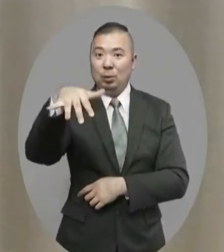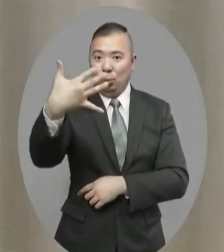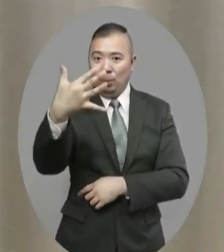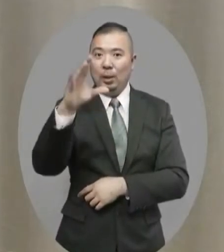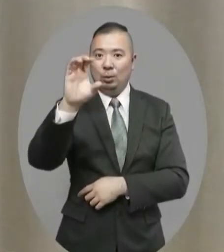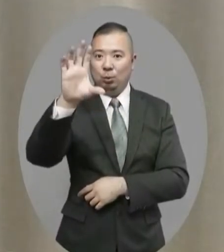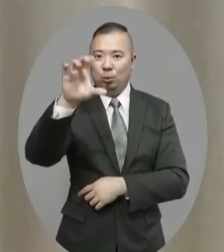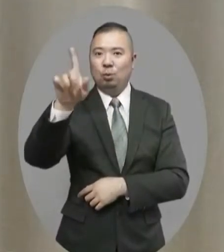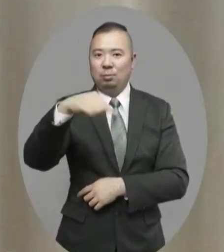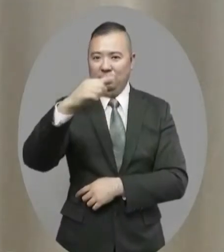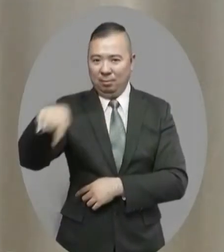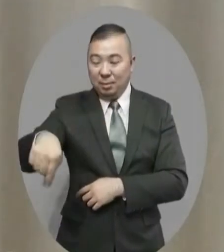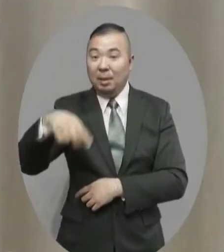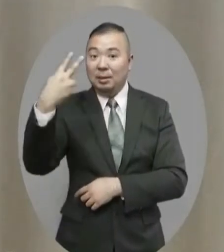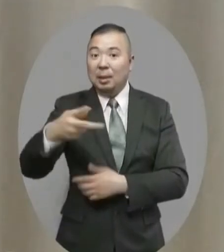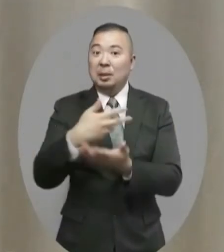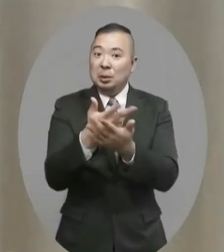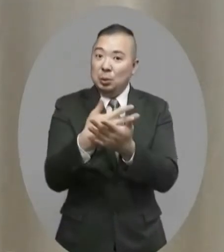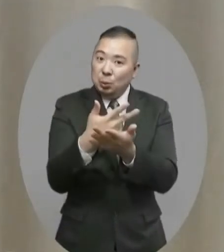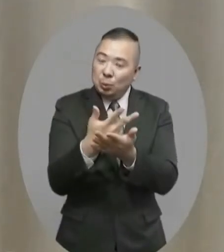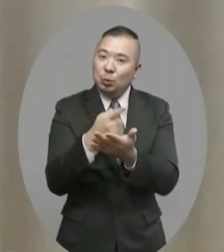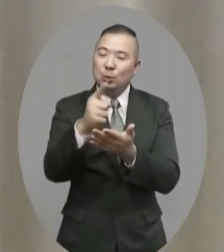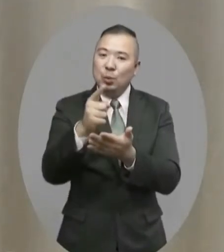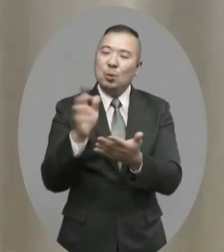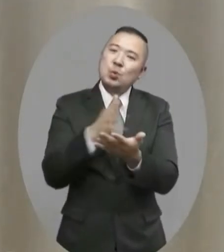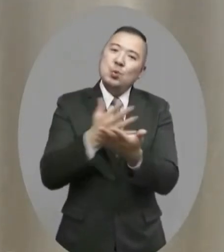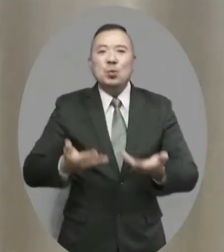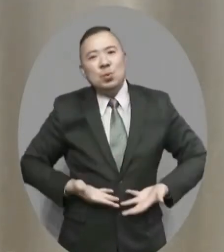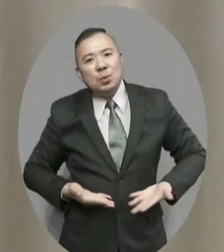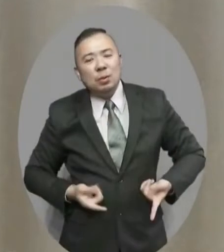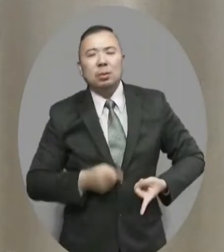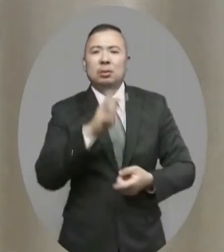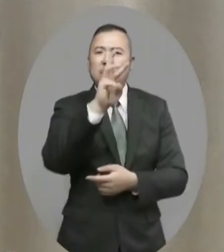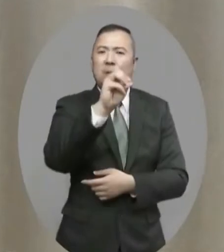106,599人。艺术娱乐及休闲服务业有